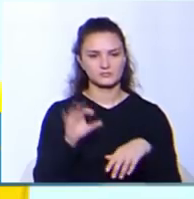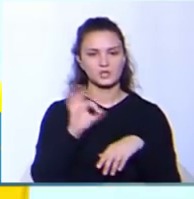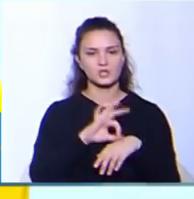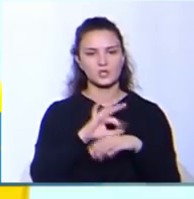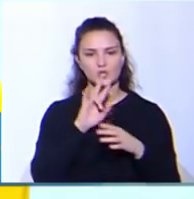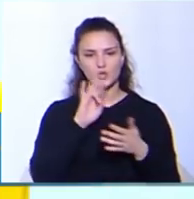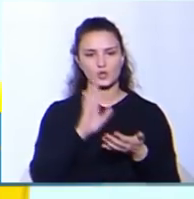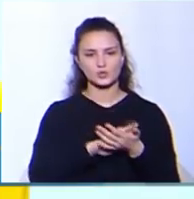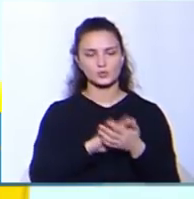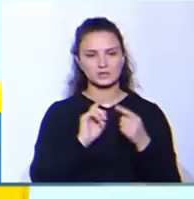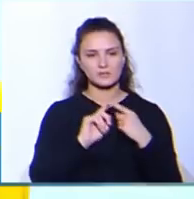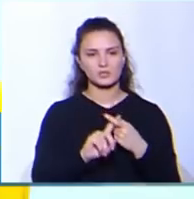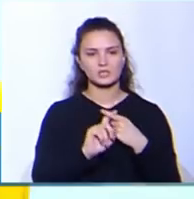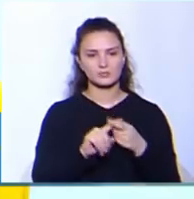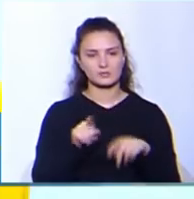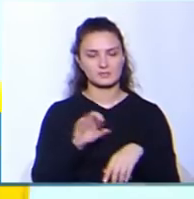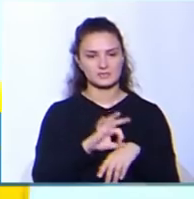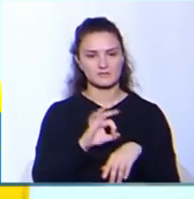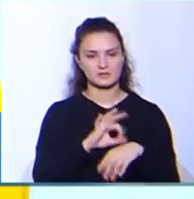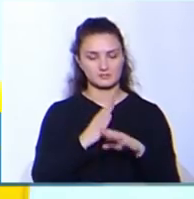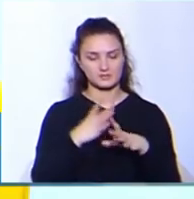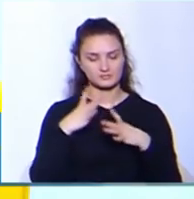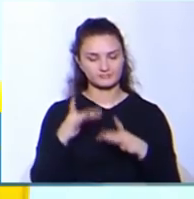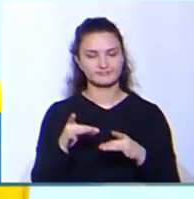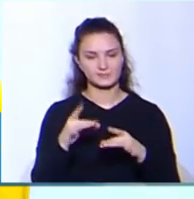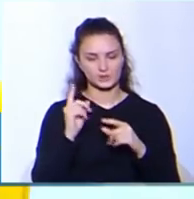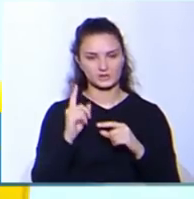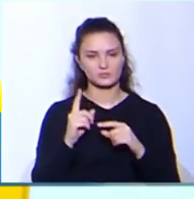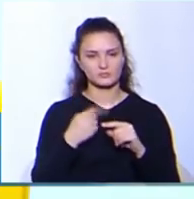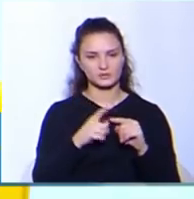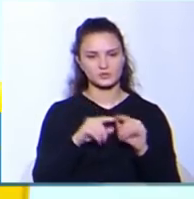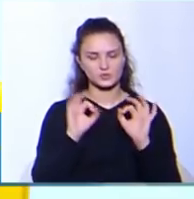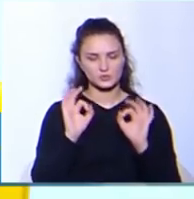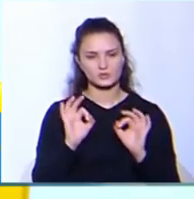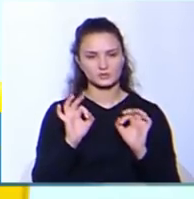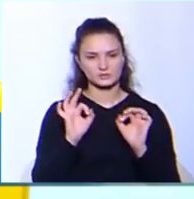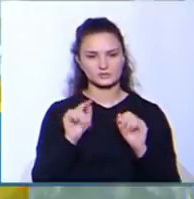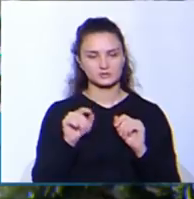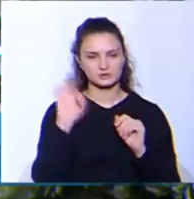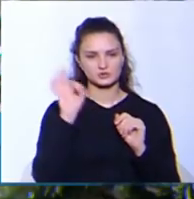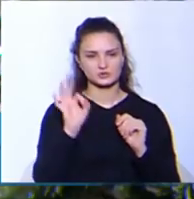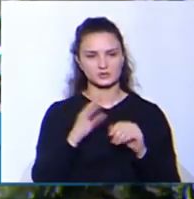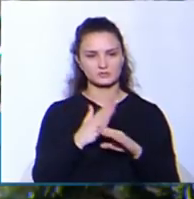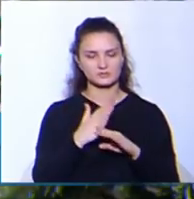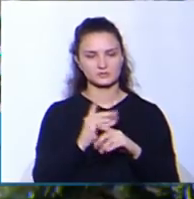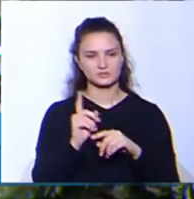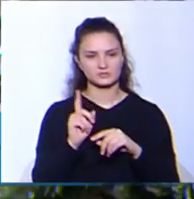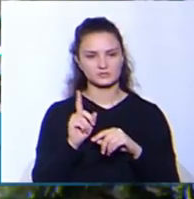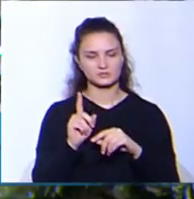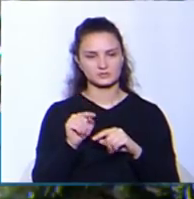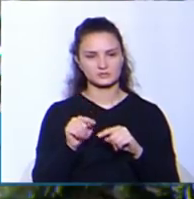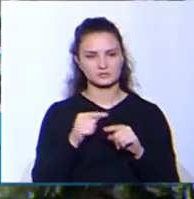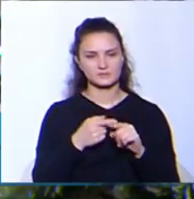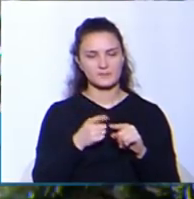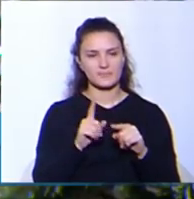დამოკიდებულების და დამოკიდებულება ეს არის ქრონიკული დაავადება ამ შემთხვევაში სწორედ ხშირად გვაქვს ხოლმე რომ